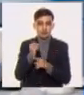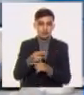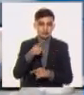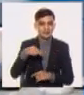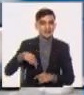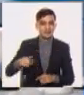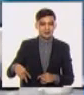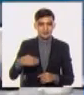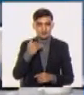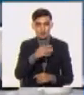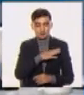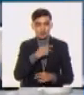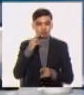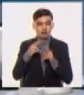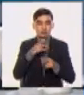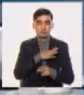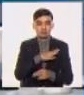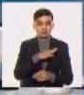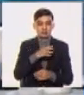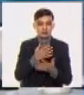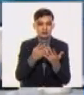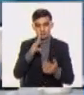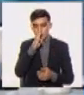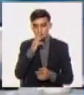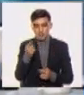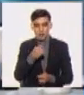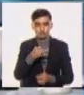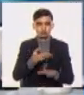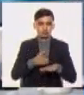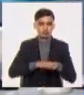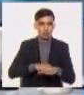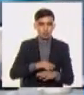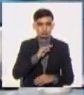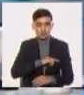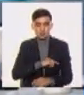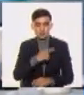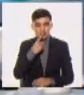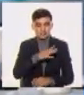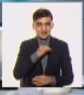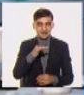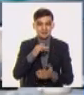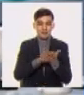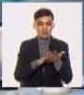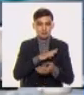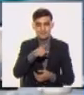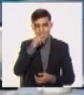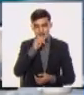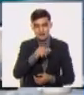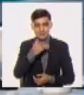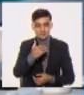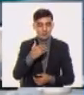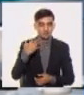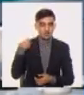этого учреждения. Они пожаловались на мизерные зарплаты и тяжелые условия труда, заявив, что виноват в этом